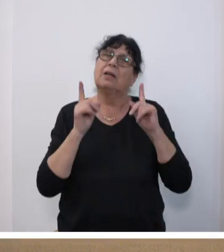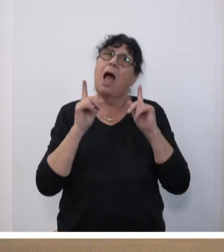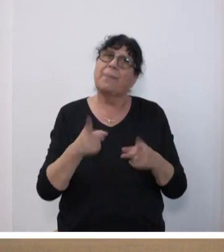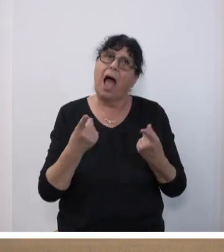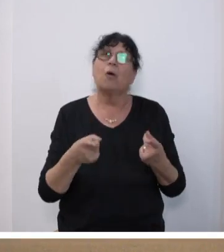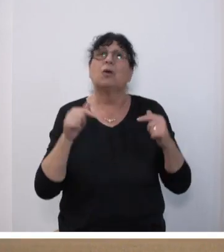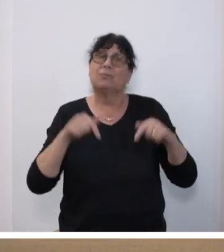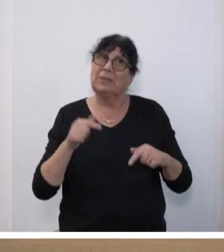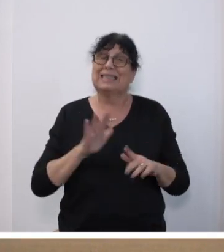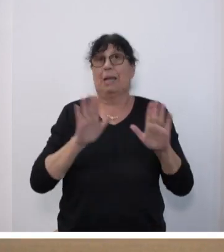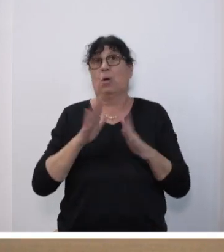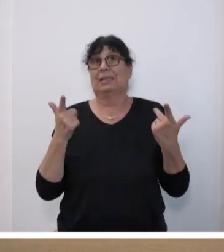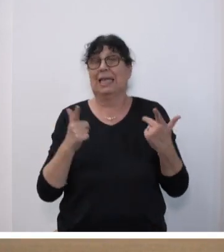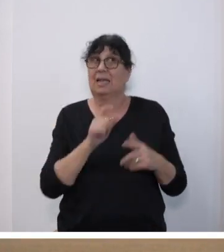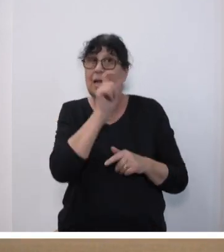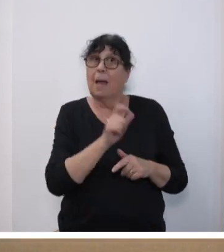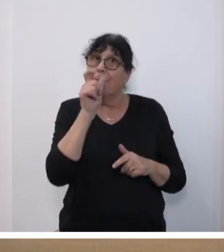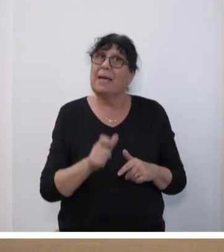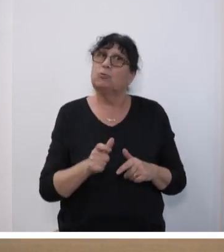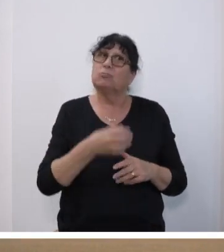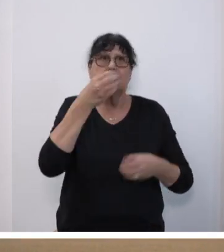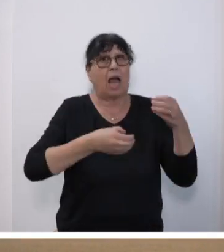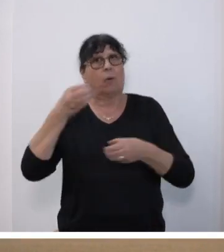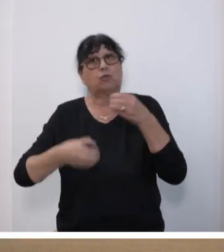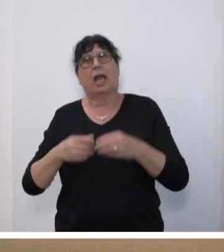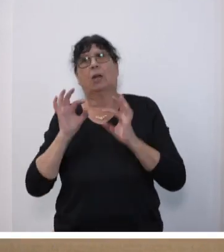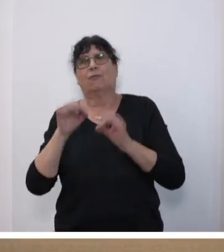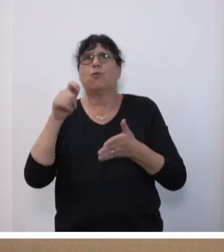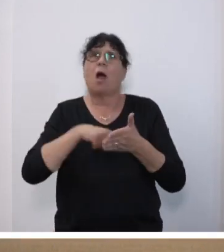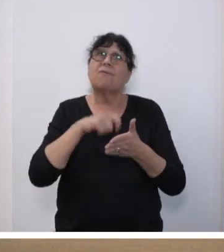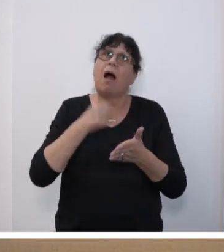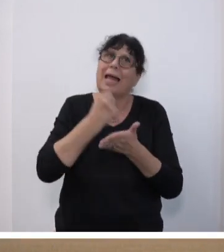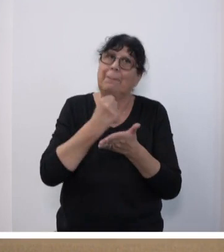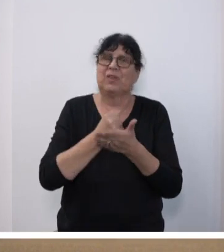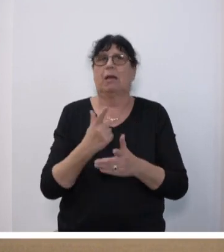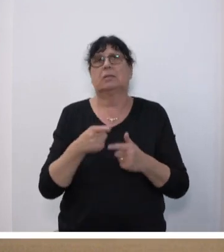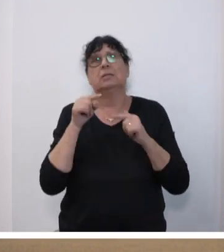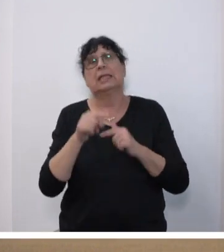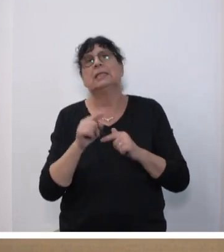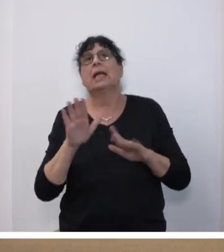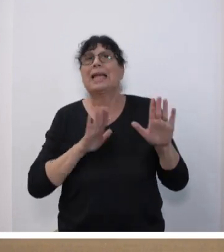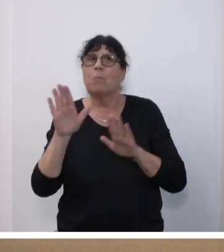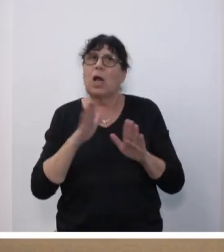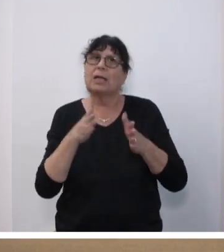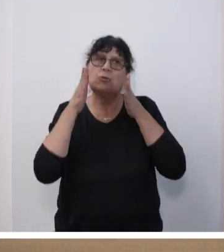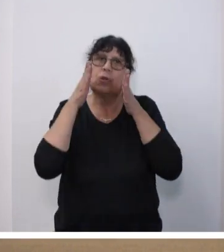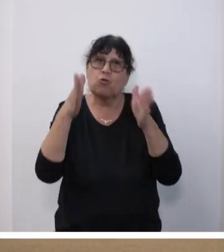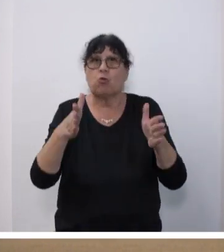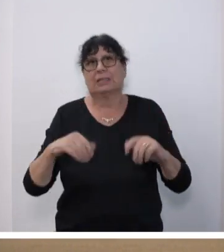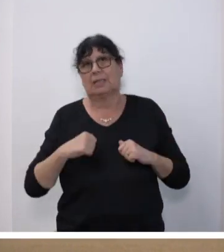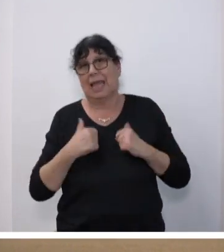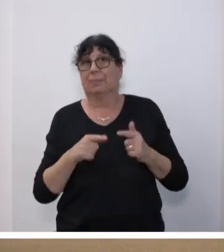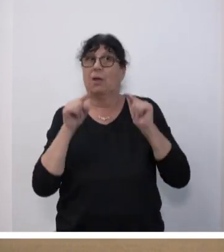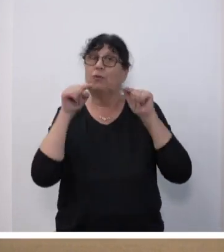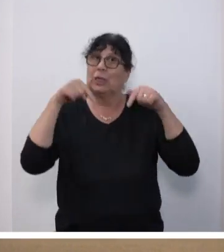dieser Demokratie. Menschen, die sich aufstellen lassen für Wahlämter, die den demokratischen Kurs pflegen, die für dieses